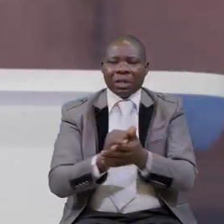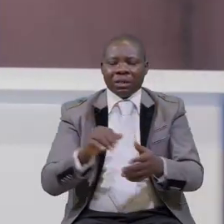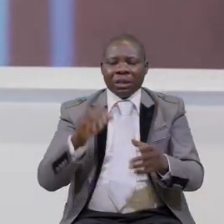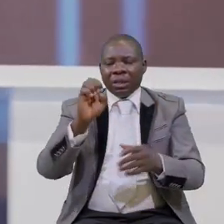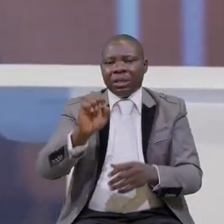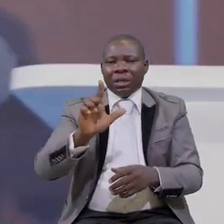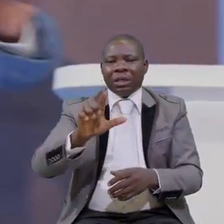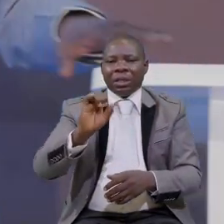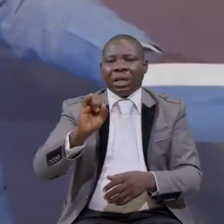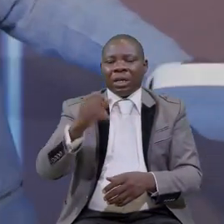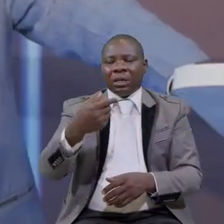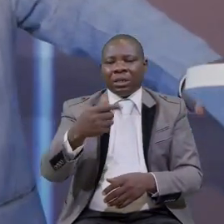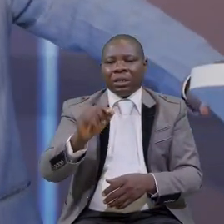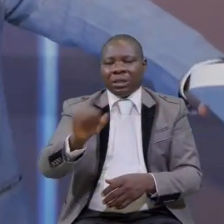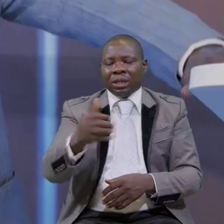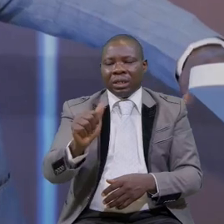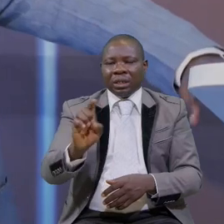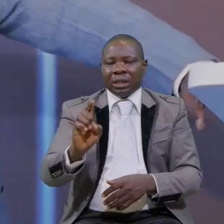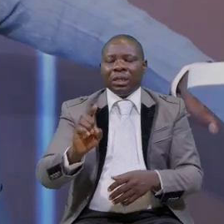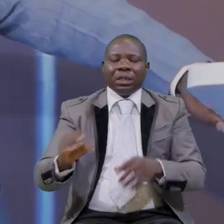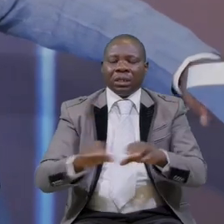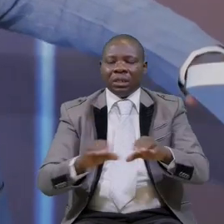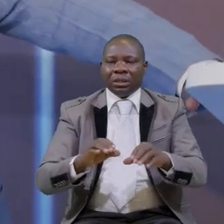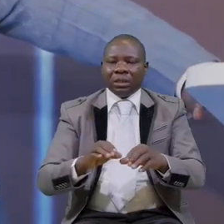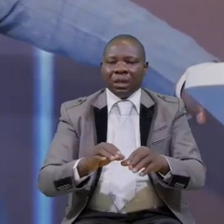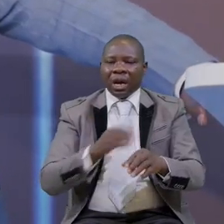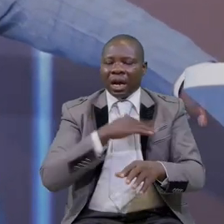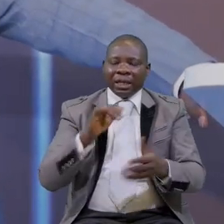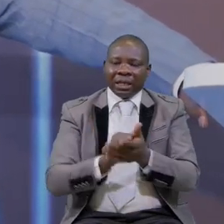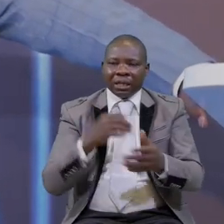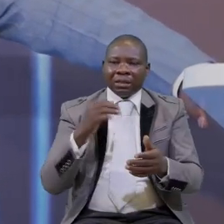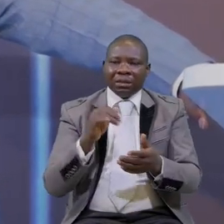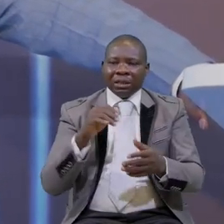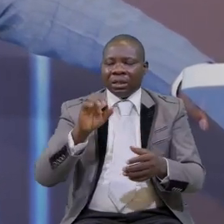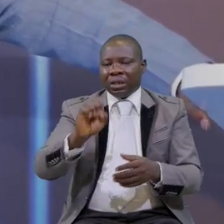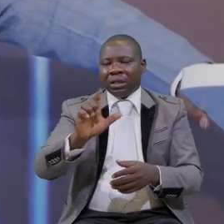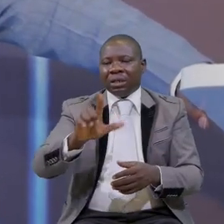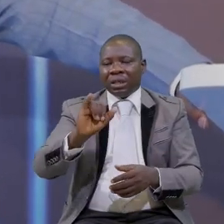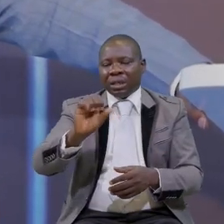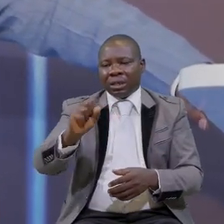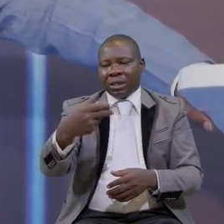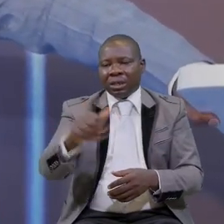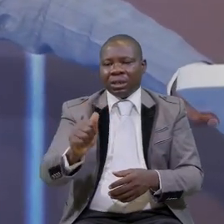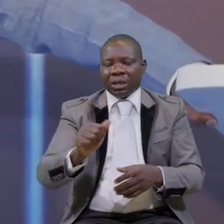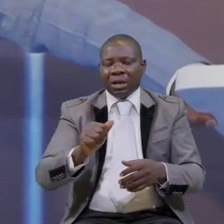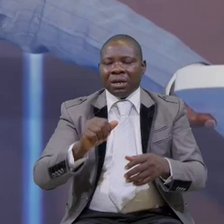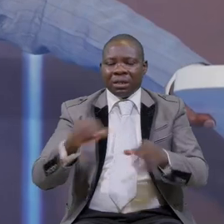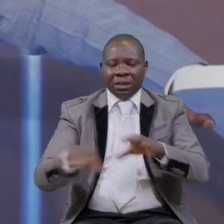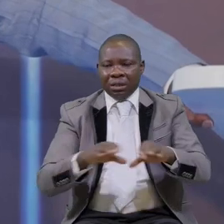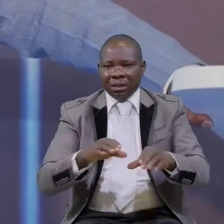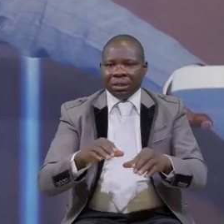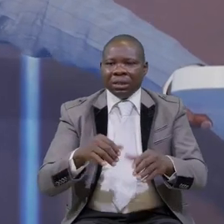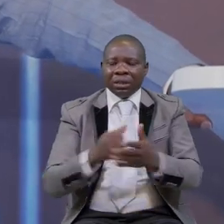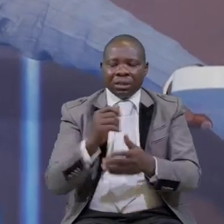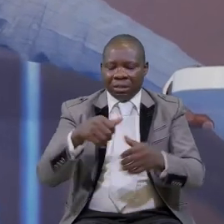les miracles qu'Élisée avait accomplis. Il restait un seul miracle pour en faire le double